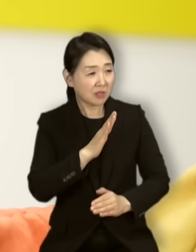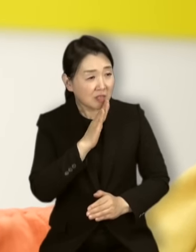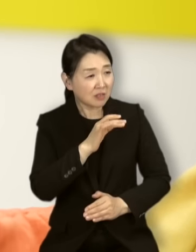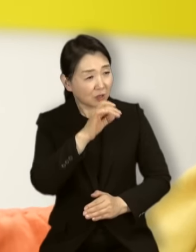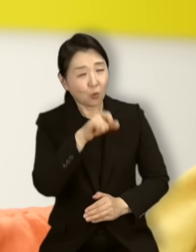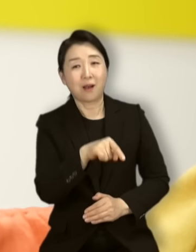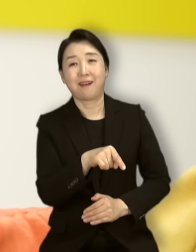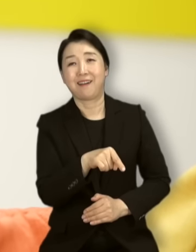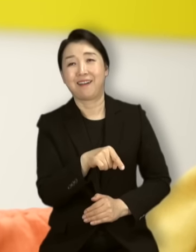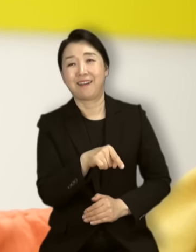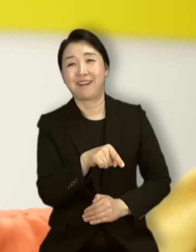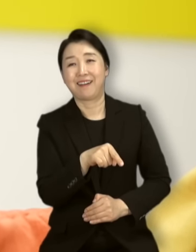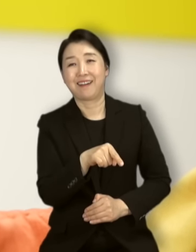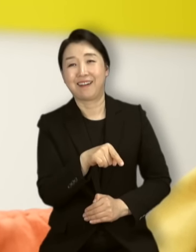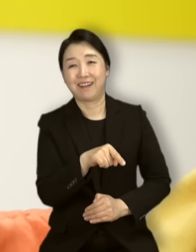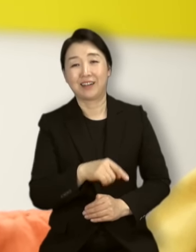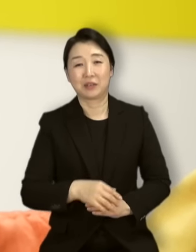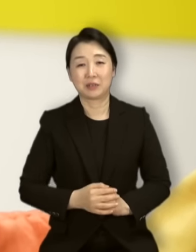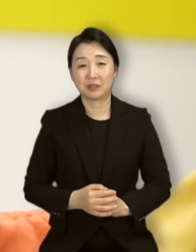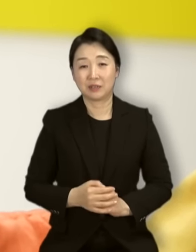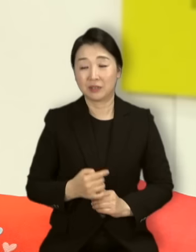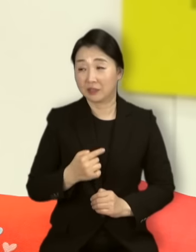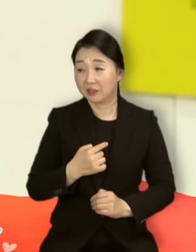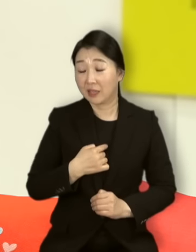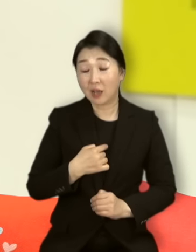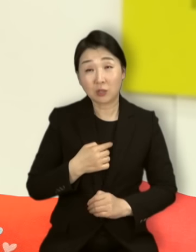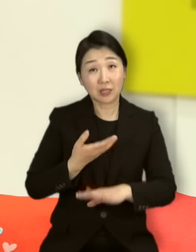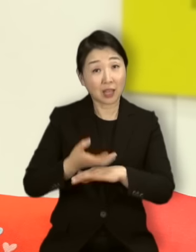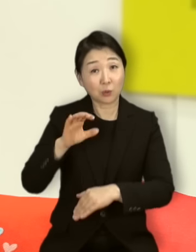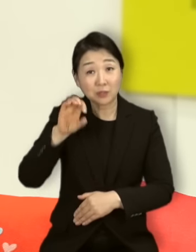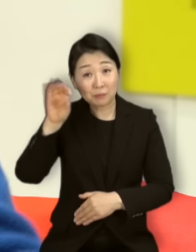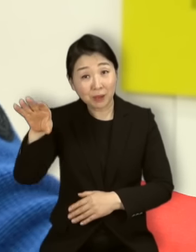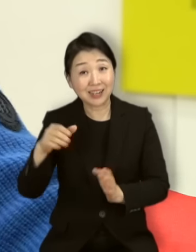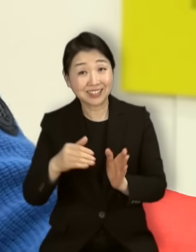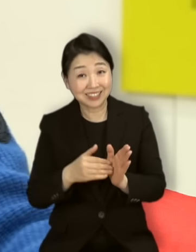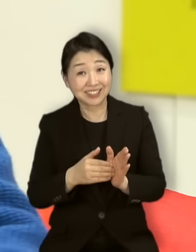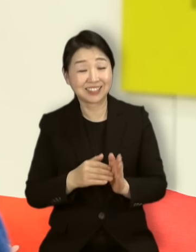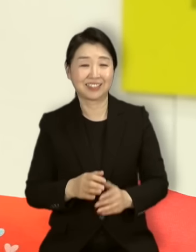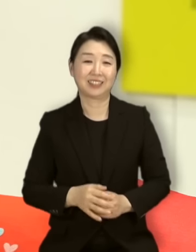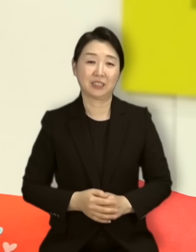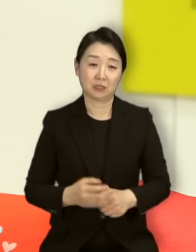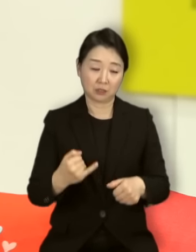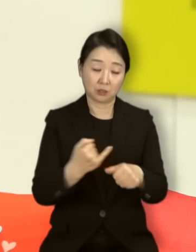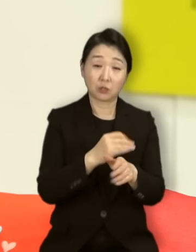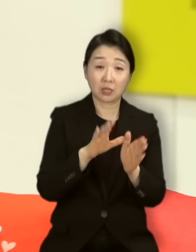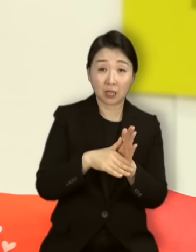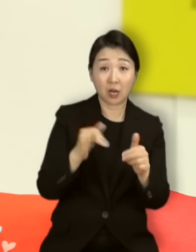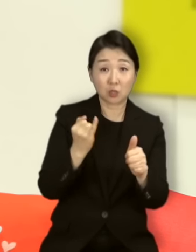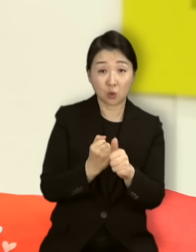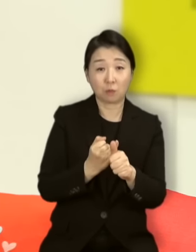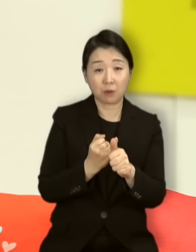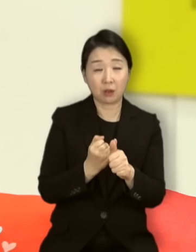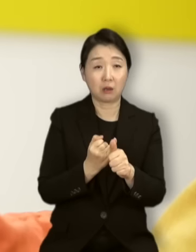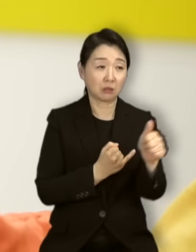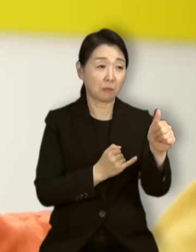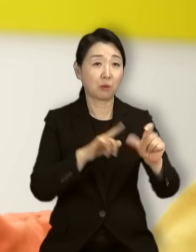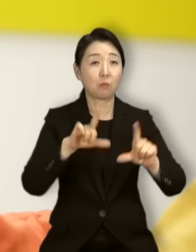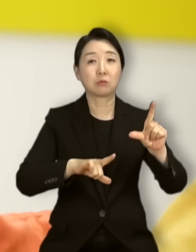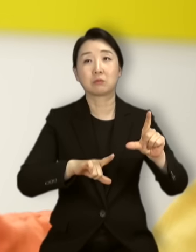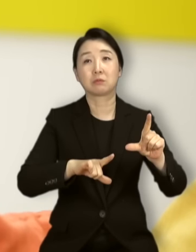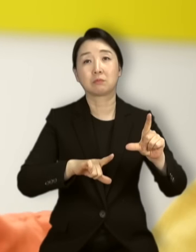연애 때랑 결혼 해서의 저희 남편이랑 너무 다른 사람인 거예요 어 그요 네 연애 때랑